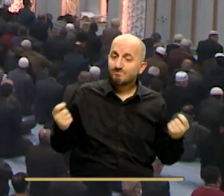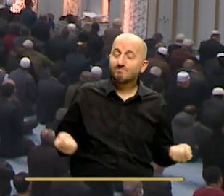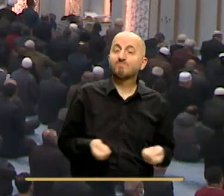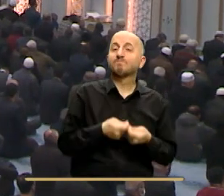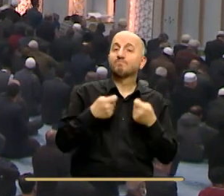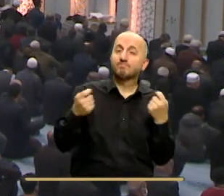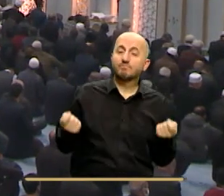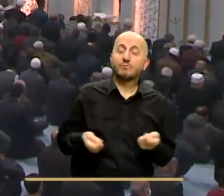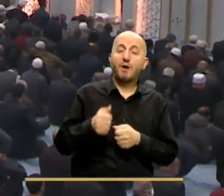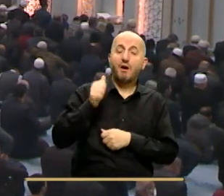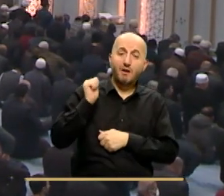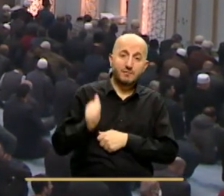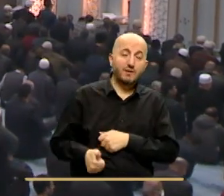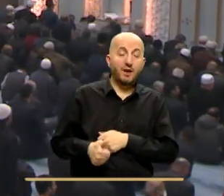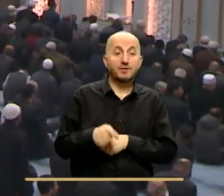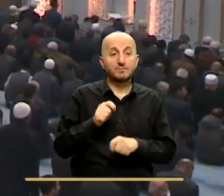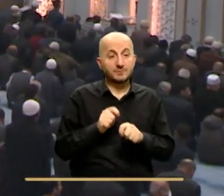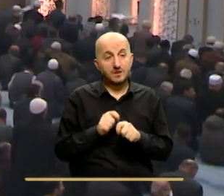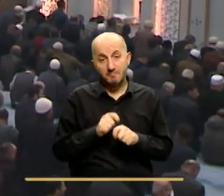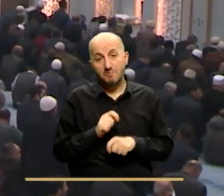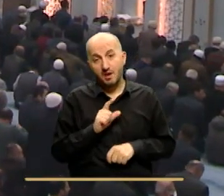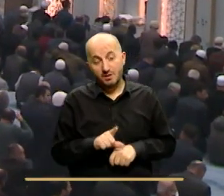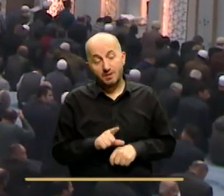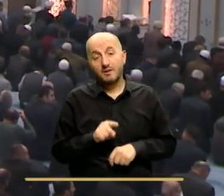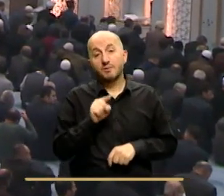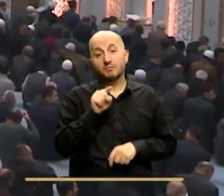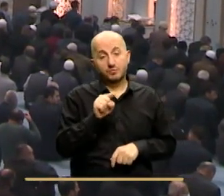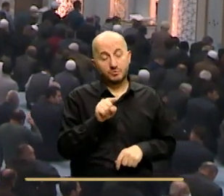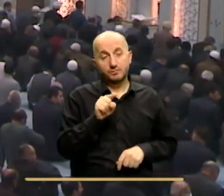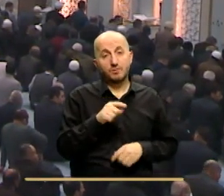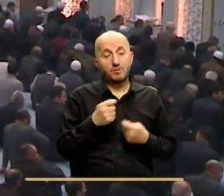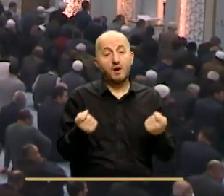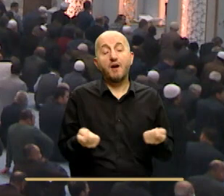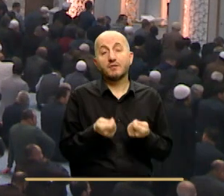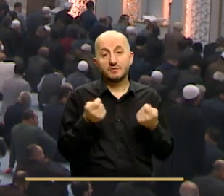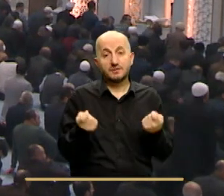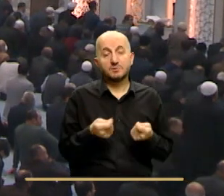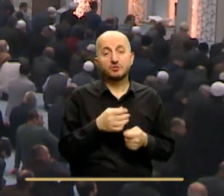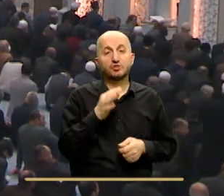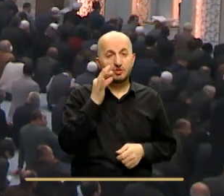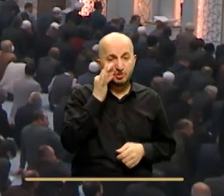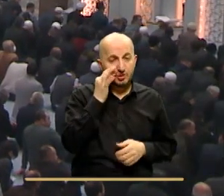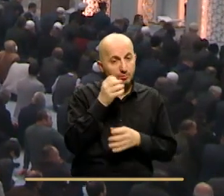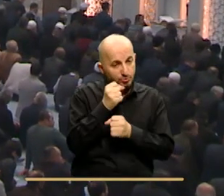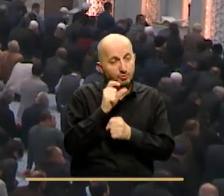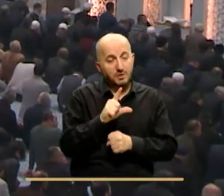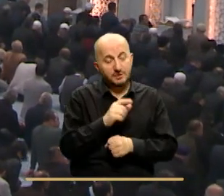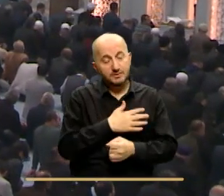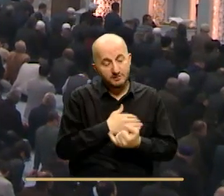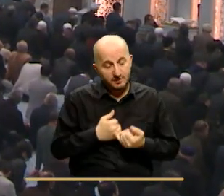seferberliğimizi her daim yerine getirmeli ve bu gayretimizi canlı tutmalıyız aziz